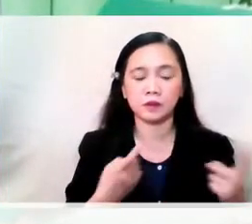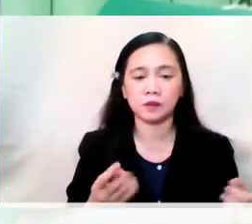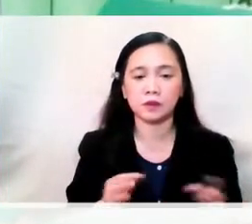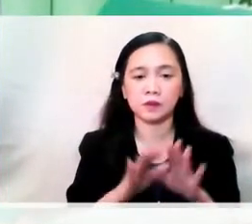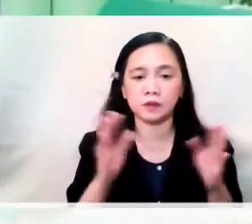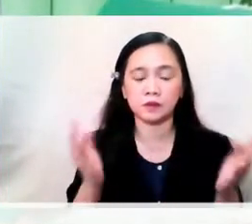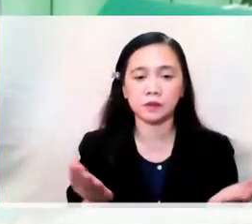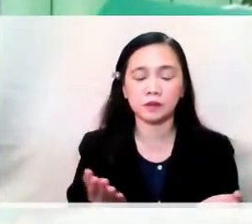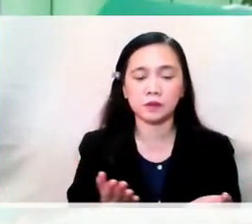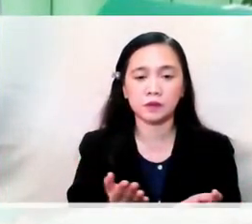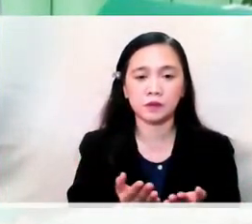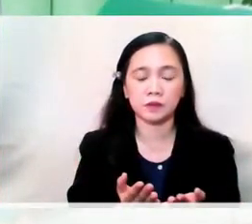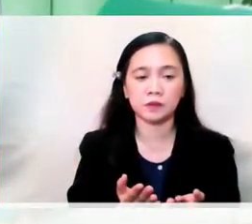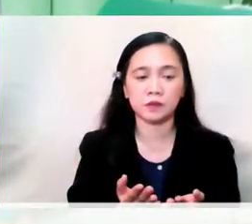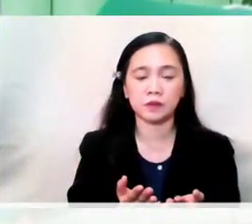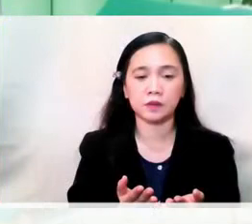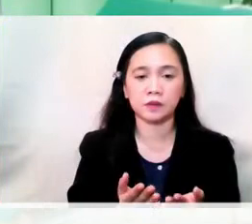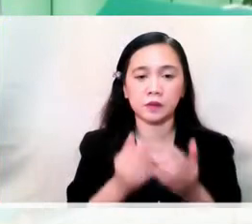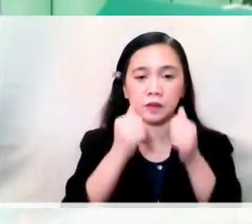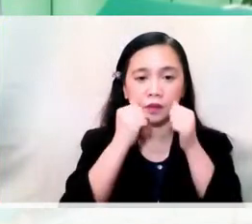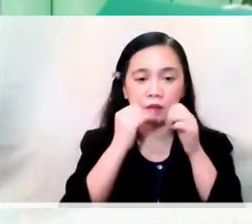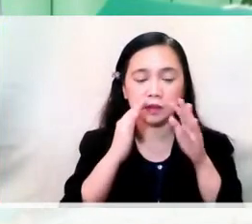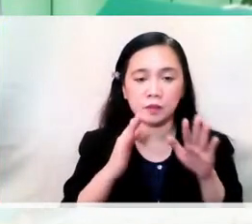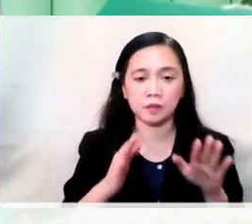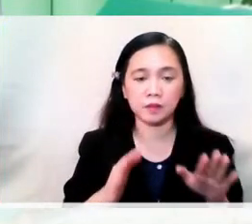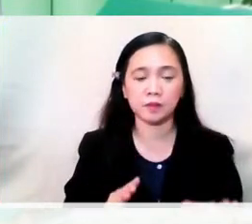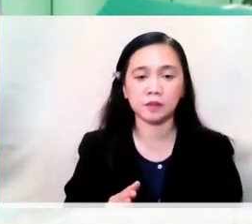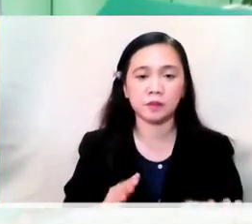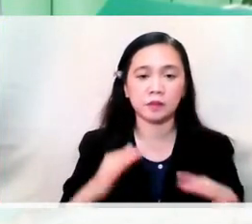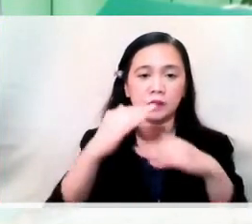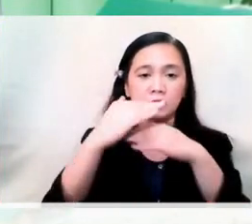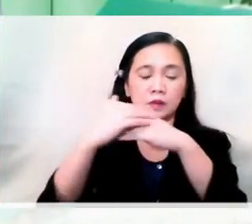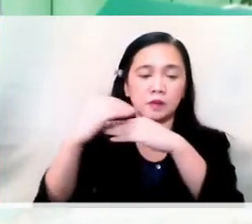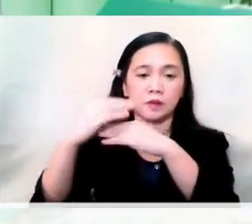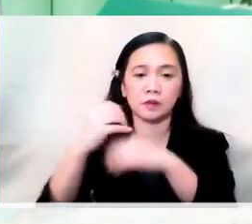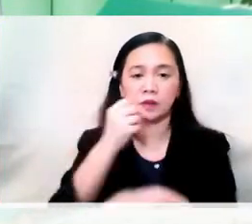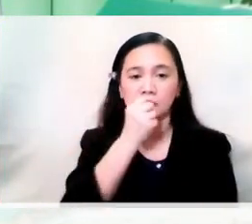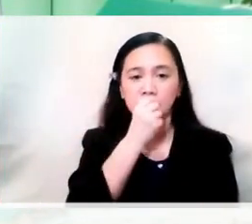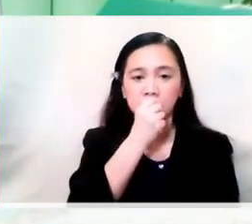sanlibutan. Mapapalad ang mga tinatawag sa kanyang